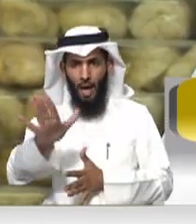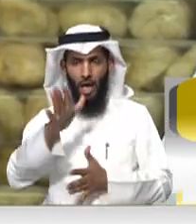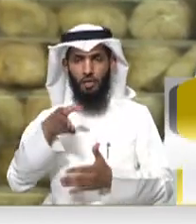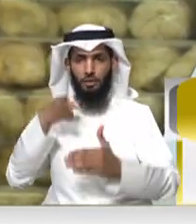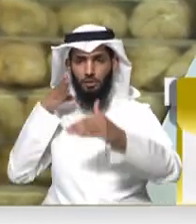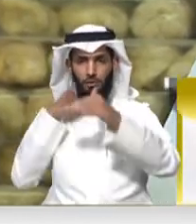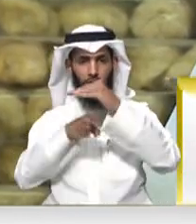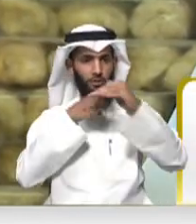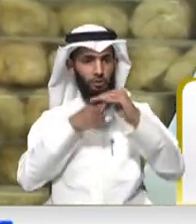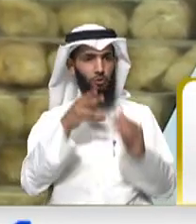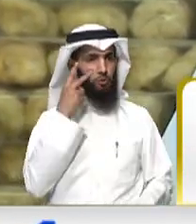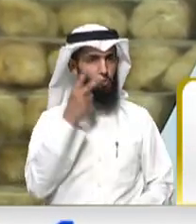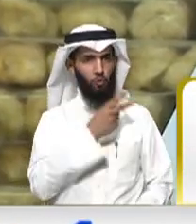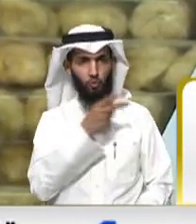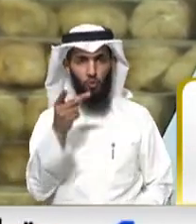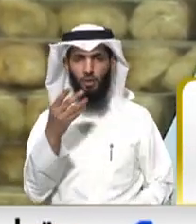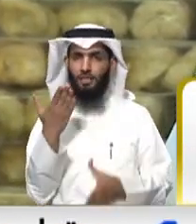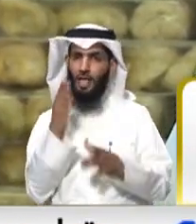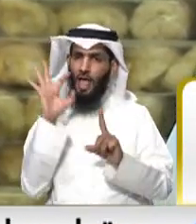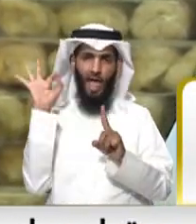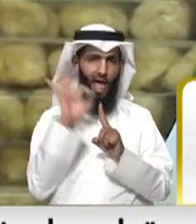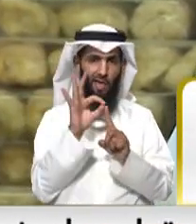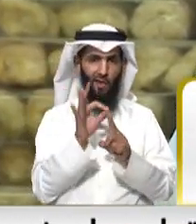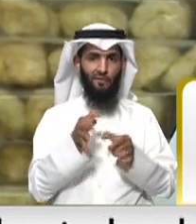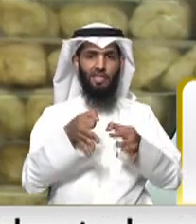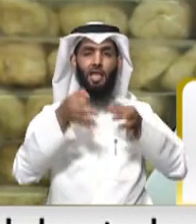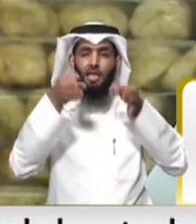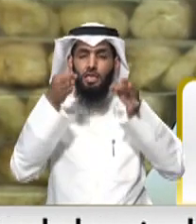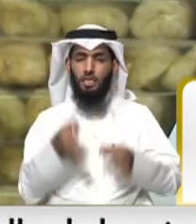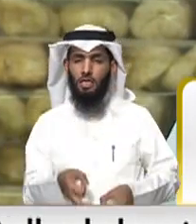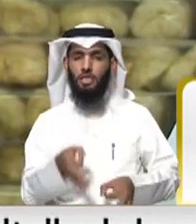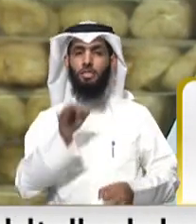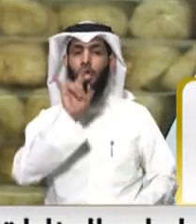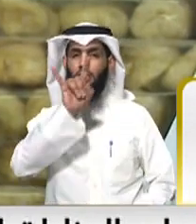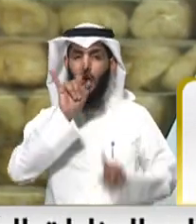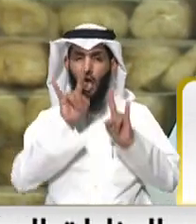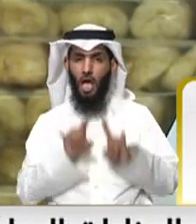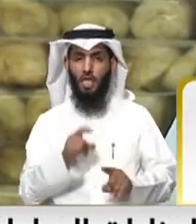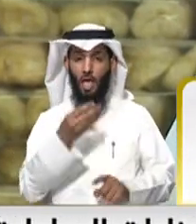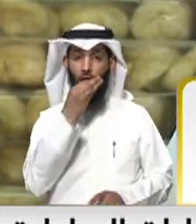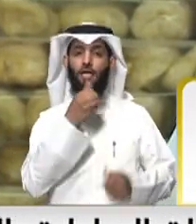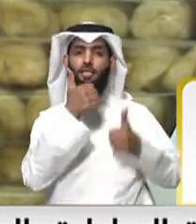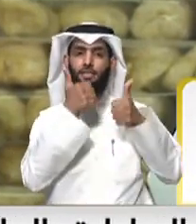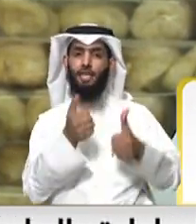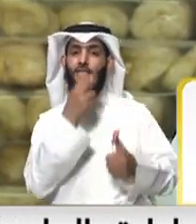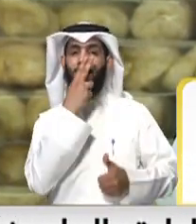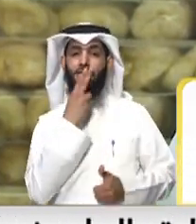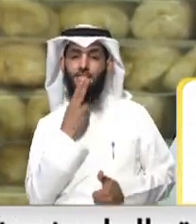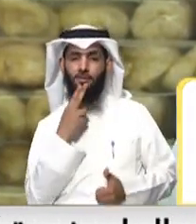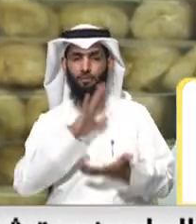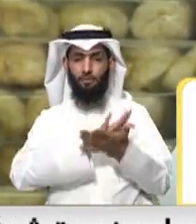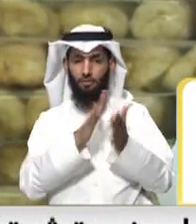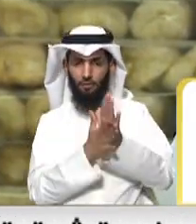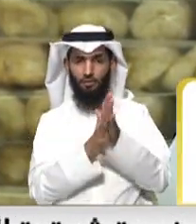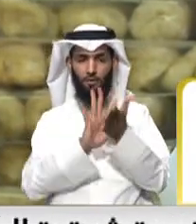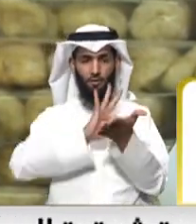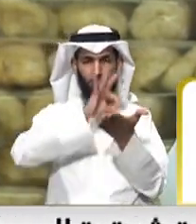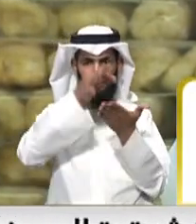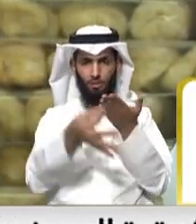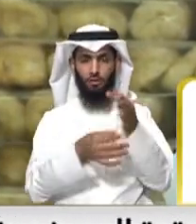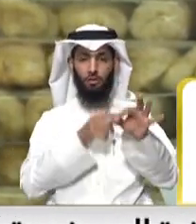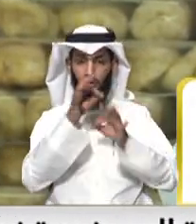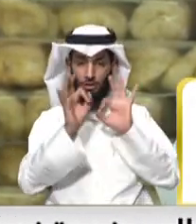المنشآت الغذائية، وذلك التأكد من صلاحية المادة الغذائية التي يتم تجهيزها وتحضيرها وإعدادها وتغليفها ونقلها